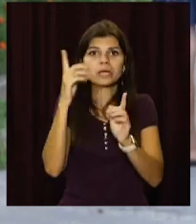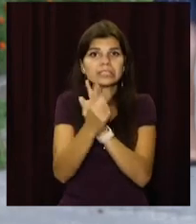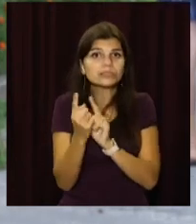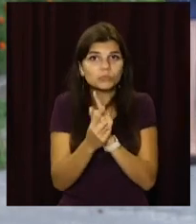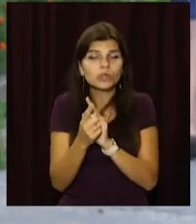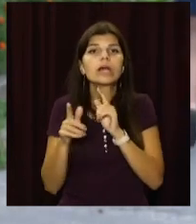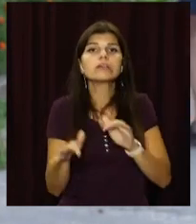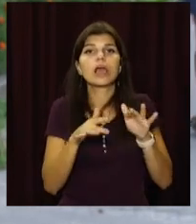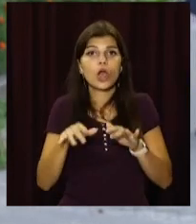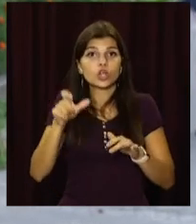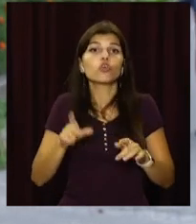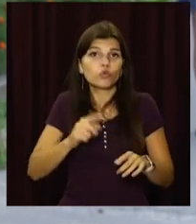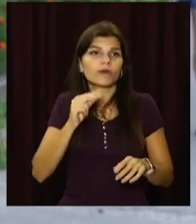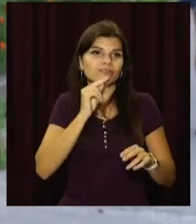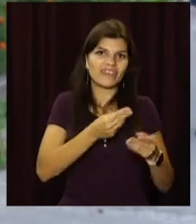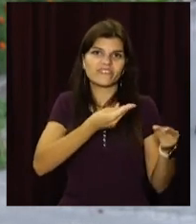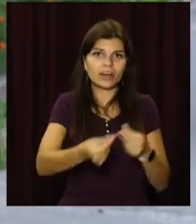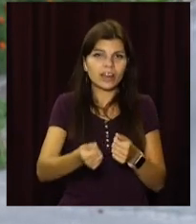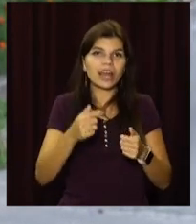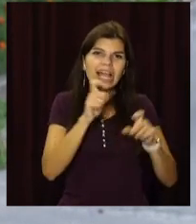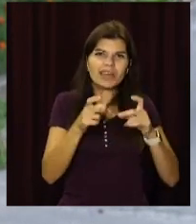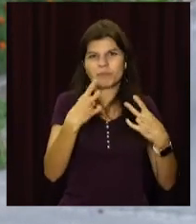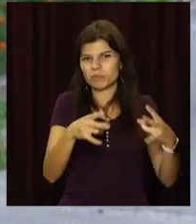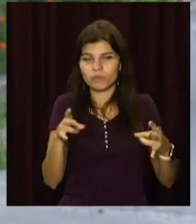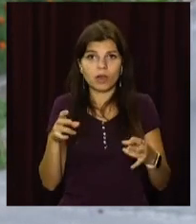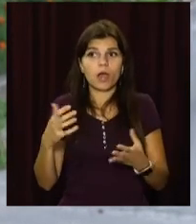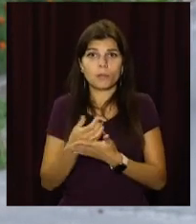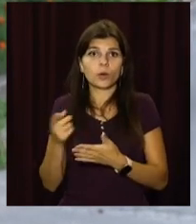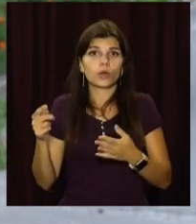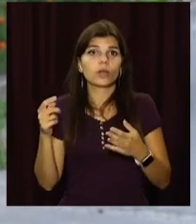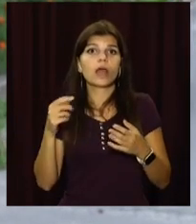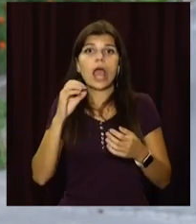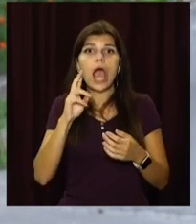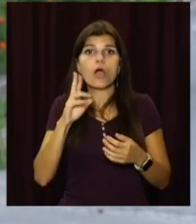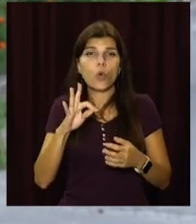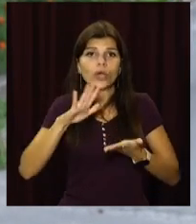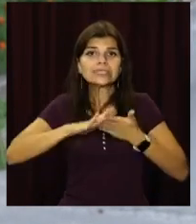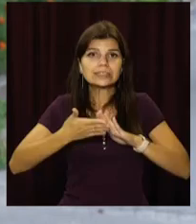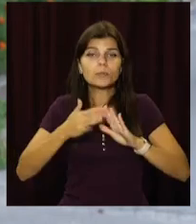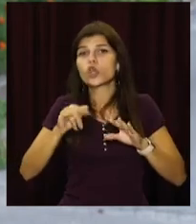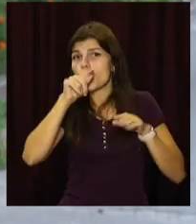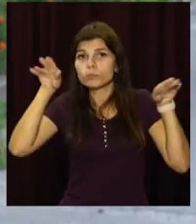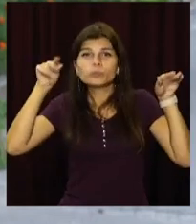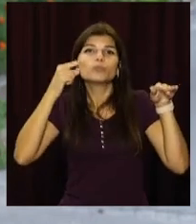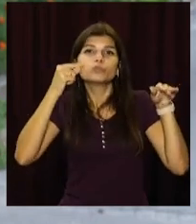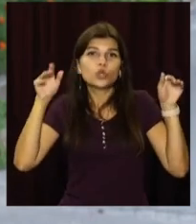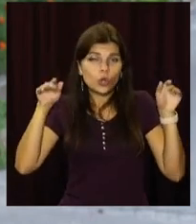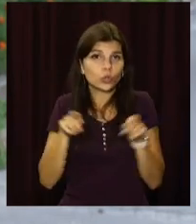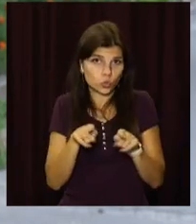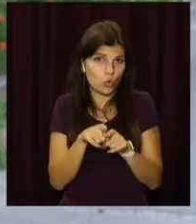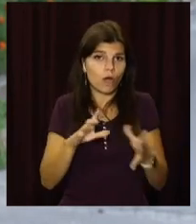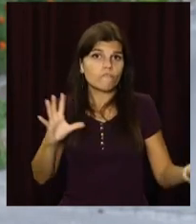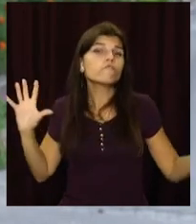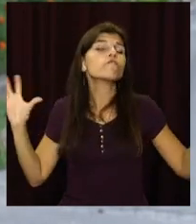пов'язана із діяльністю людини, також впливає, загально впливає як на екосистеми, так і на бджіл, зокрема. І все це в